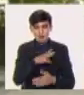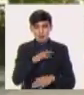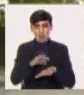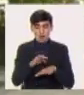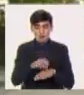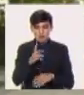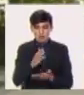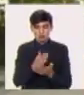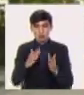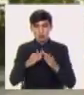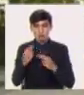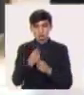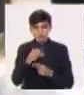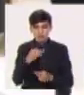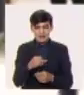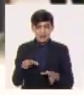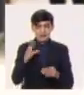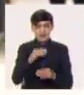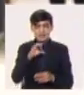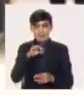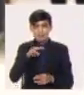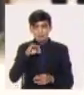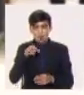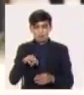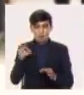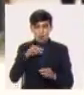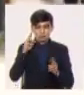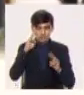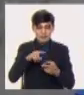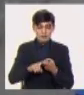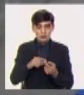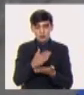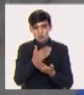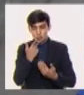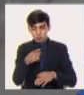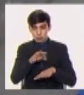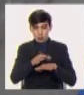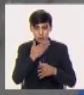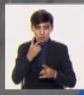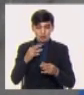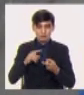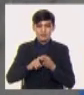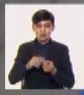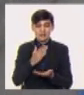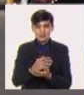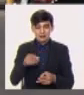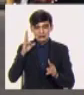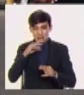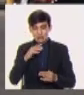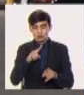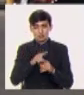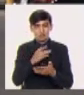емделіп, одан қалды симптомдар анық байқалмаған соң вирус жұқтырған білмей жүргендер қаншама. Денсаулық сақтау министрі тестілеу нәтижесінде